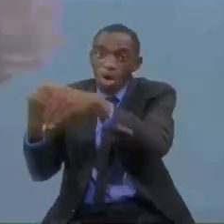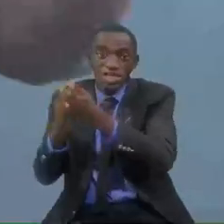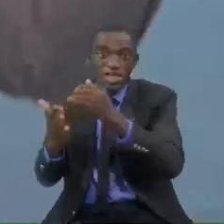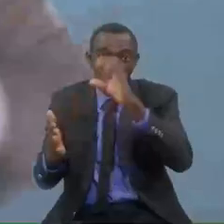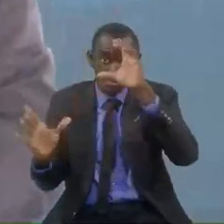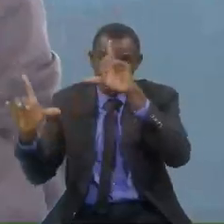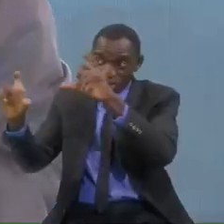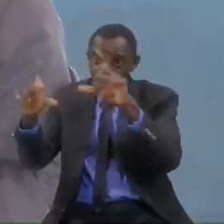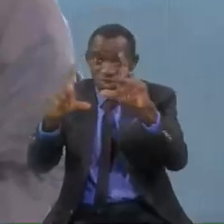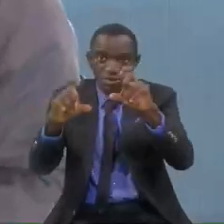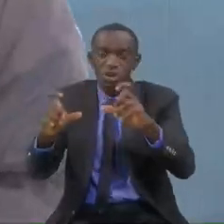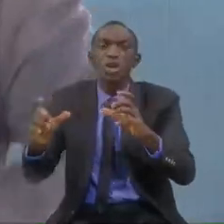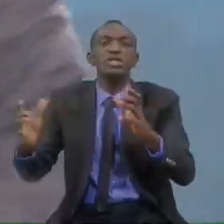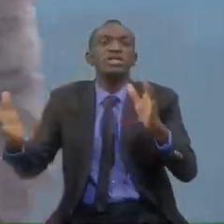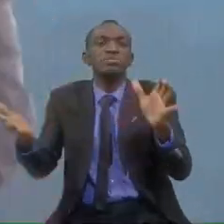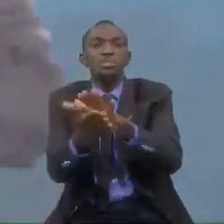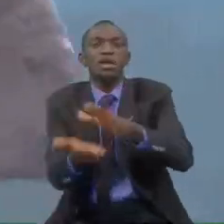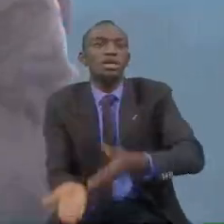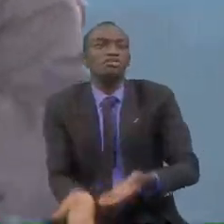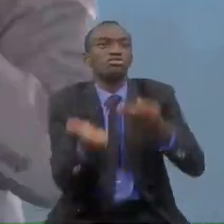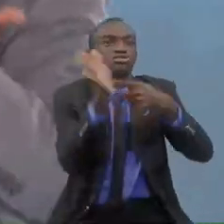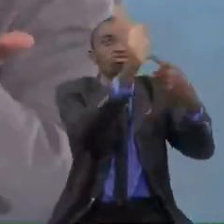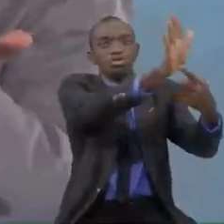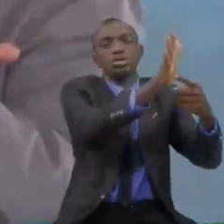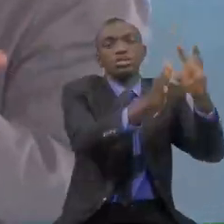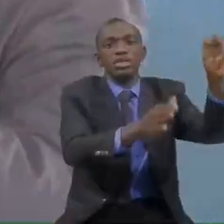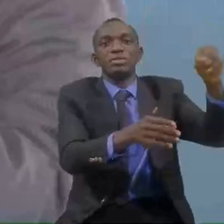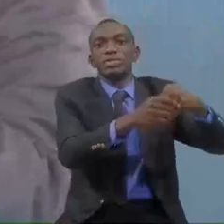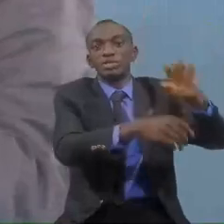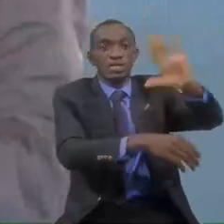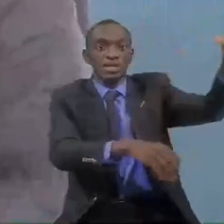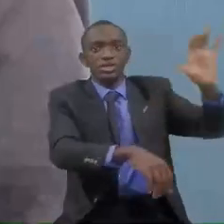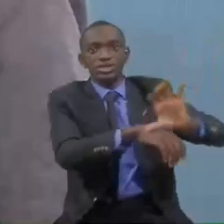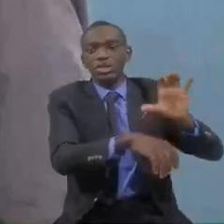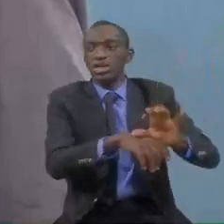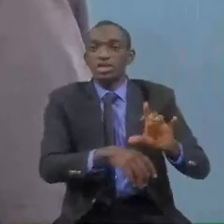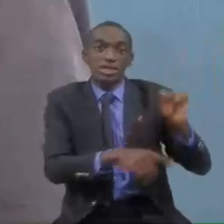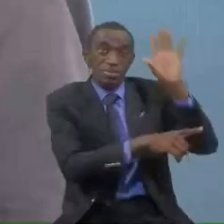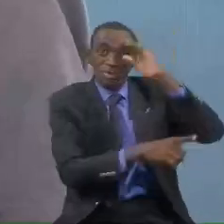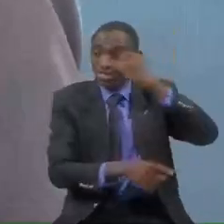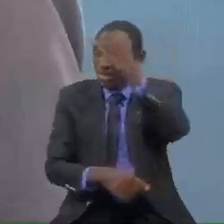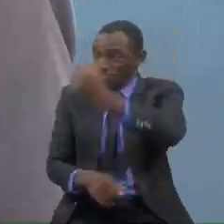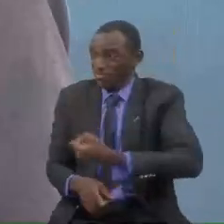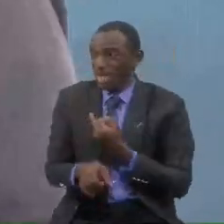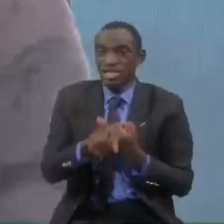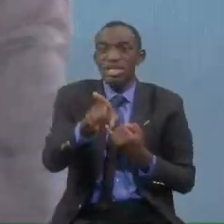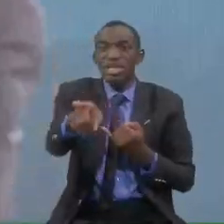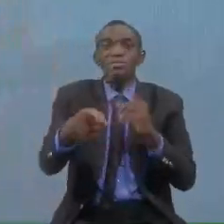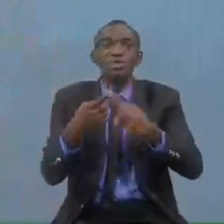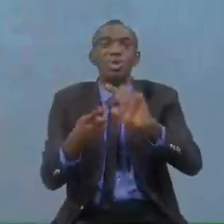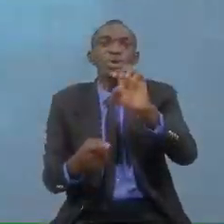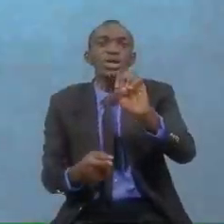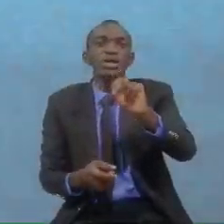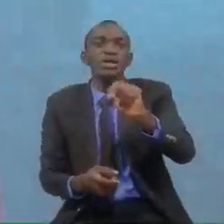j'ai été invité en Angleterre et il a rassemblé leurs ministres que je leur